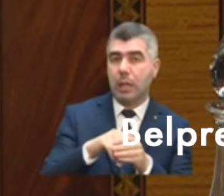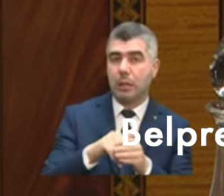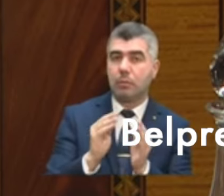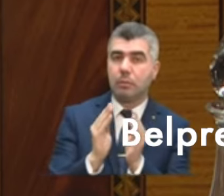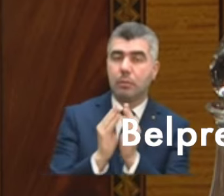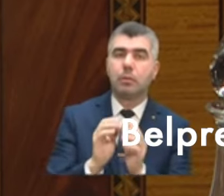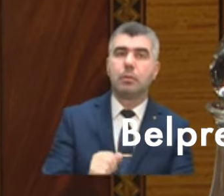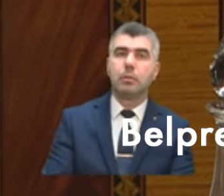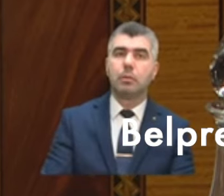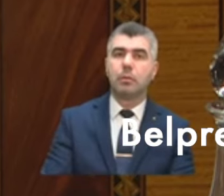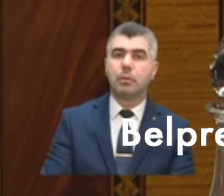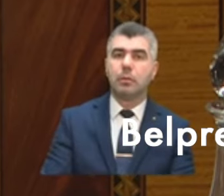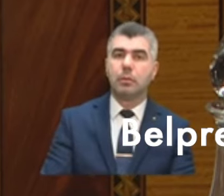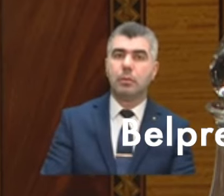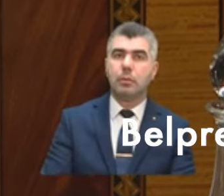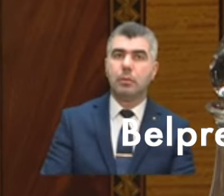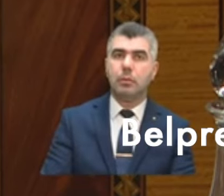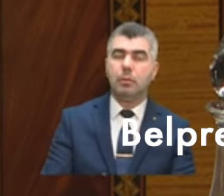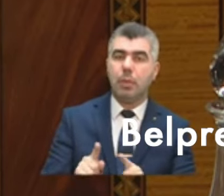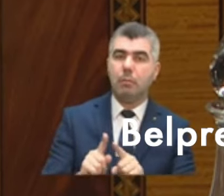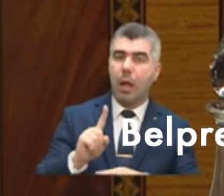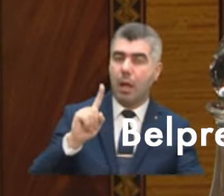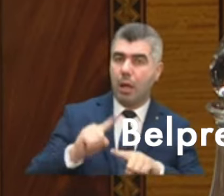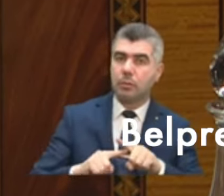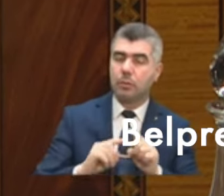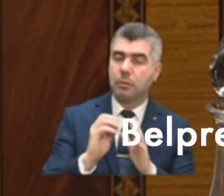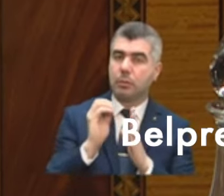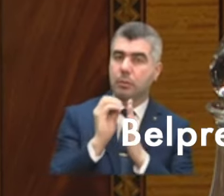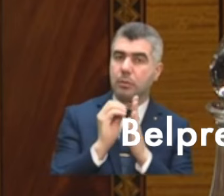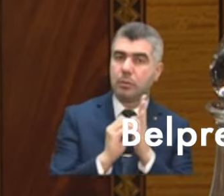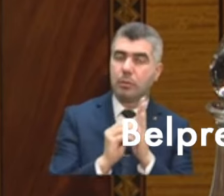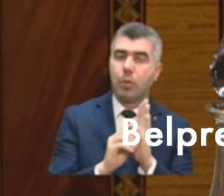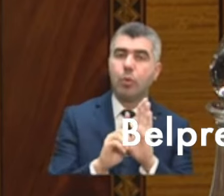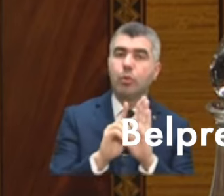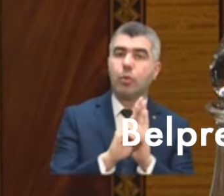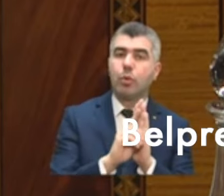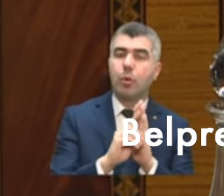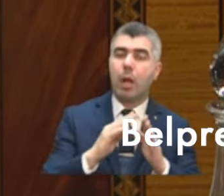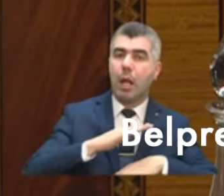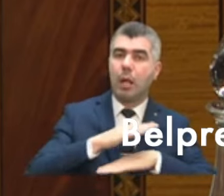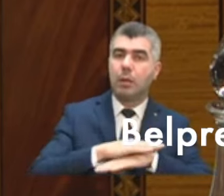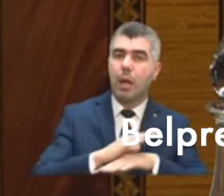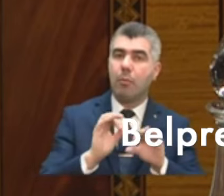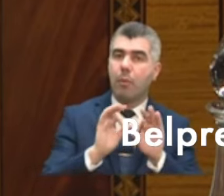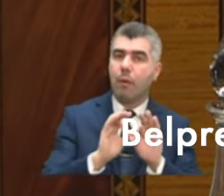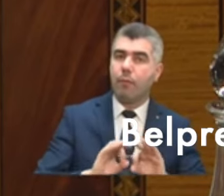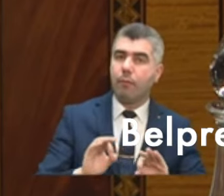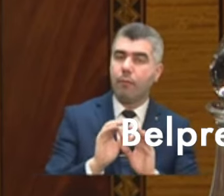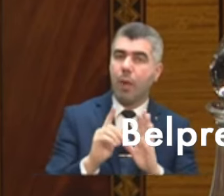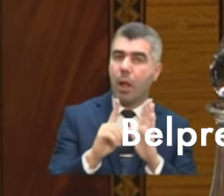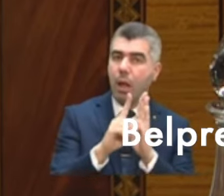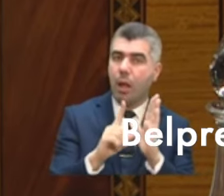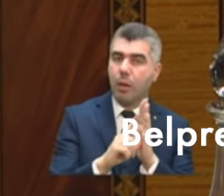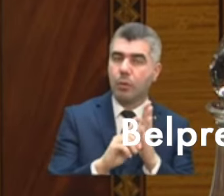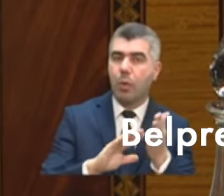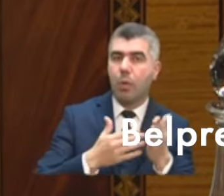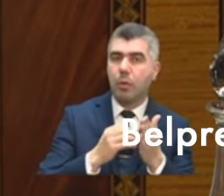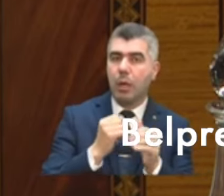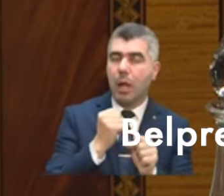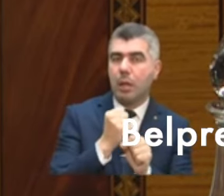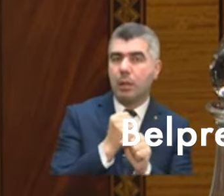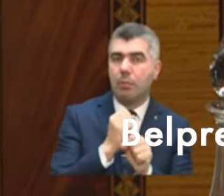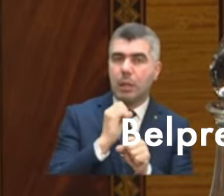وهو ما يتعارض مع المقتضيات الدستوريه والنظام الداخلي واخلاقيه